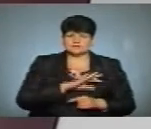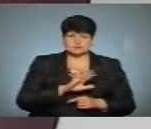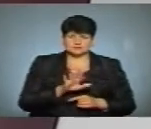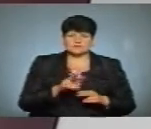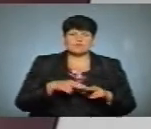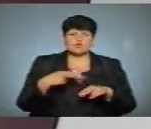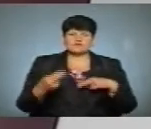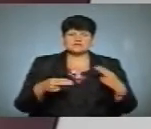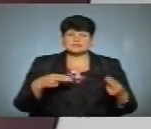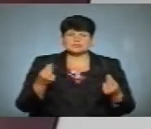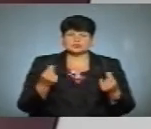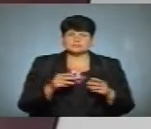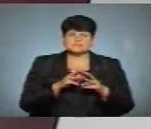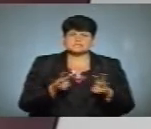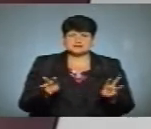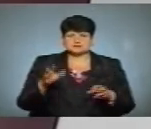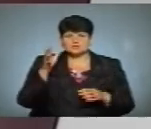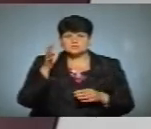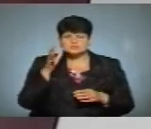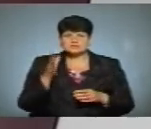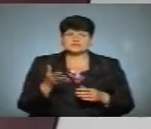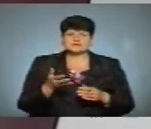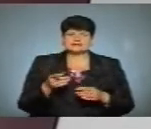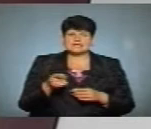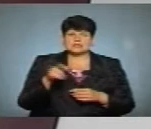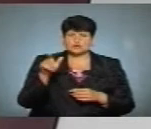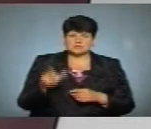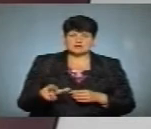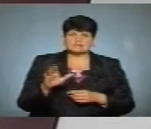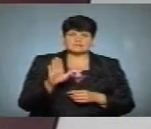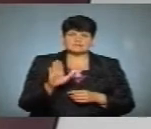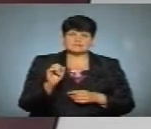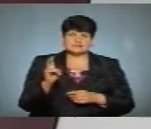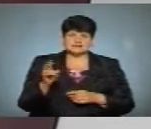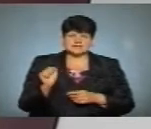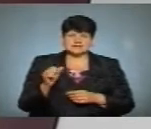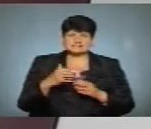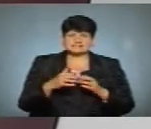гроші Міністерство освіти через відділення банку. Тернополянка Віка Середня склала